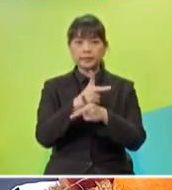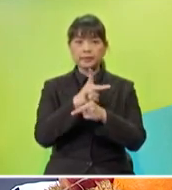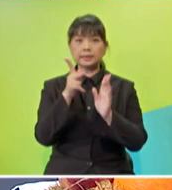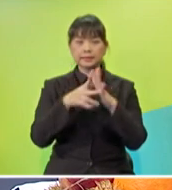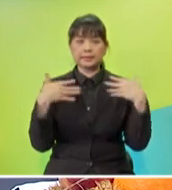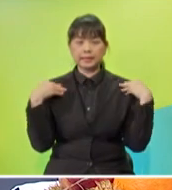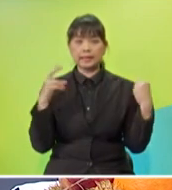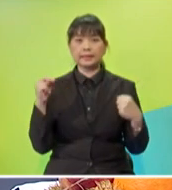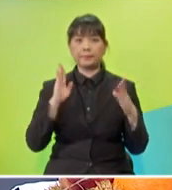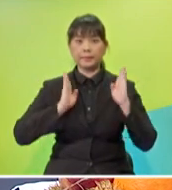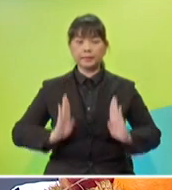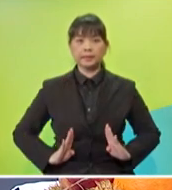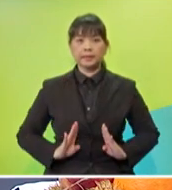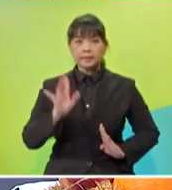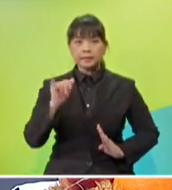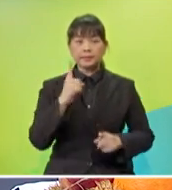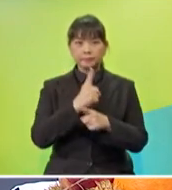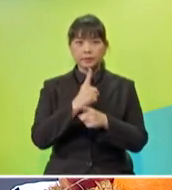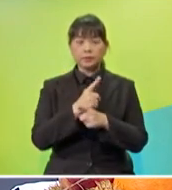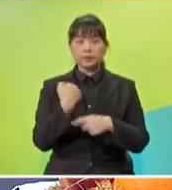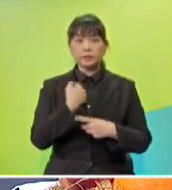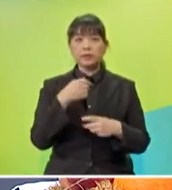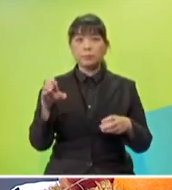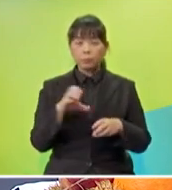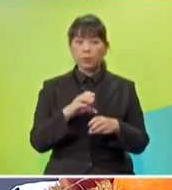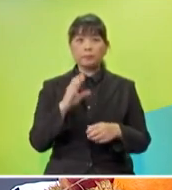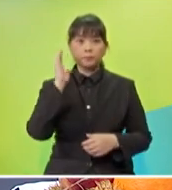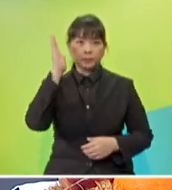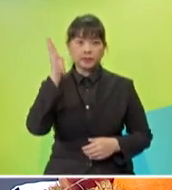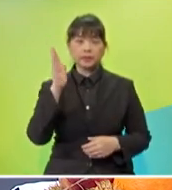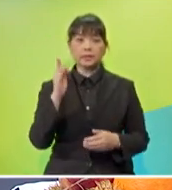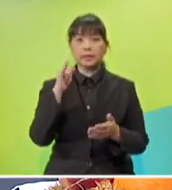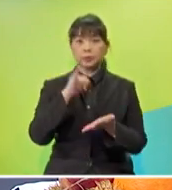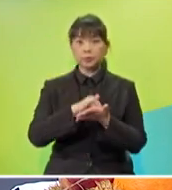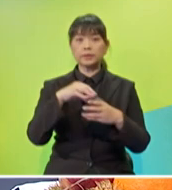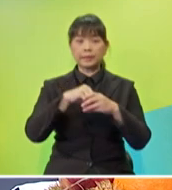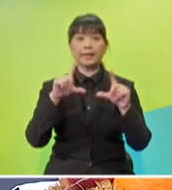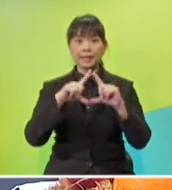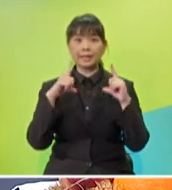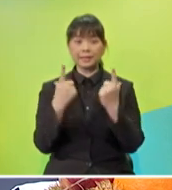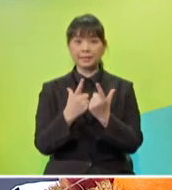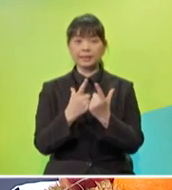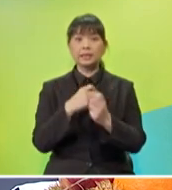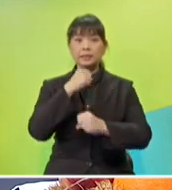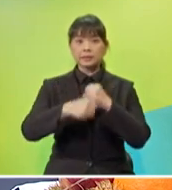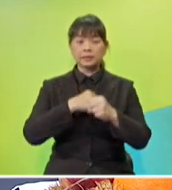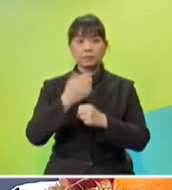ya betul kita tersebut dalam kelas kita tahun lepas Saya